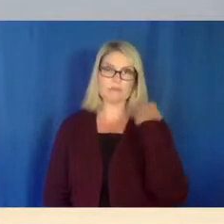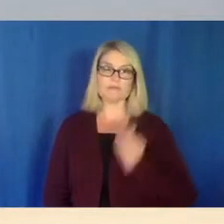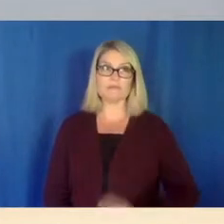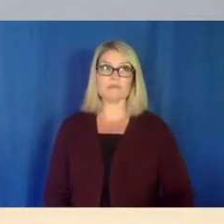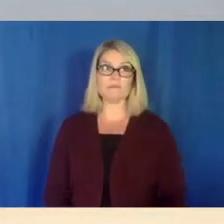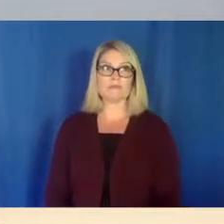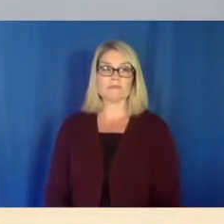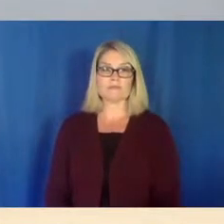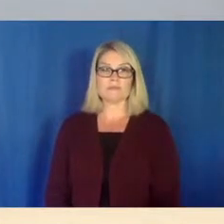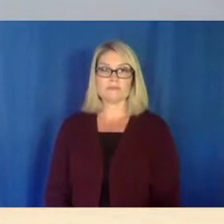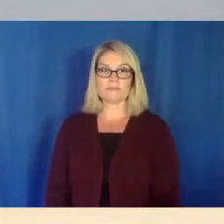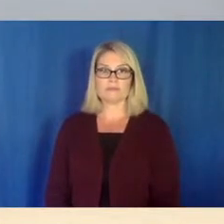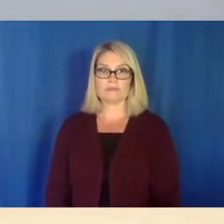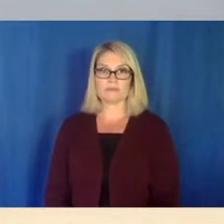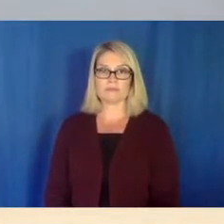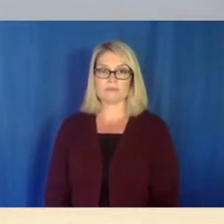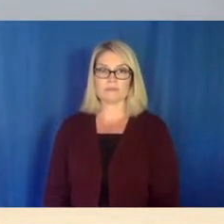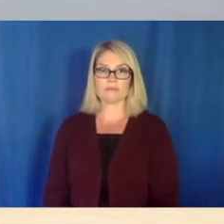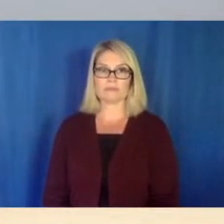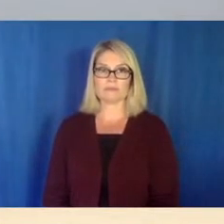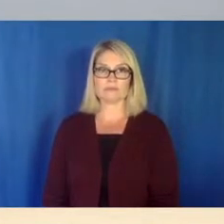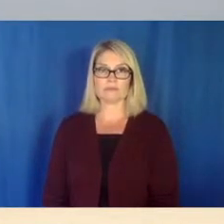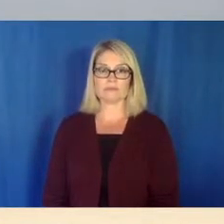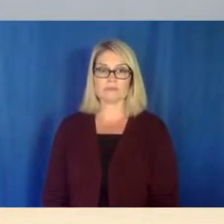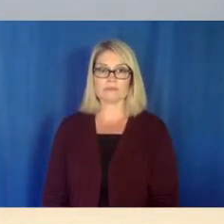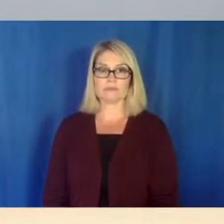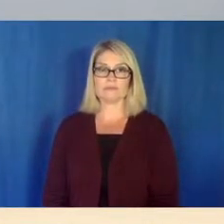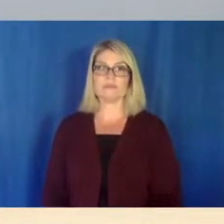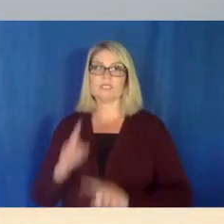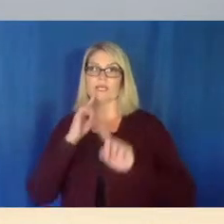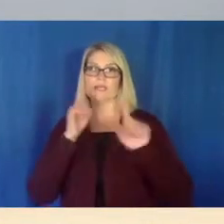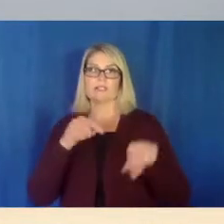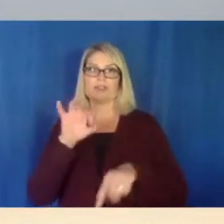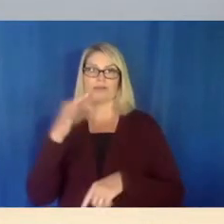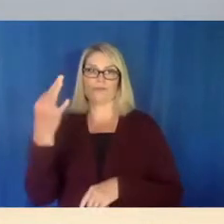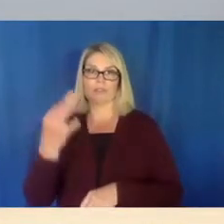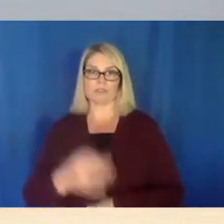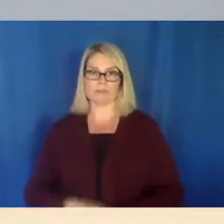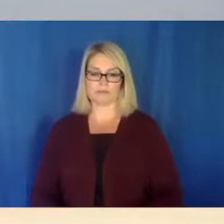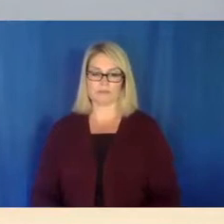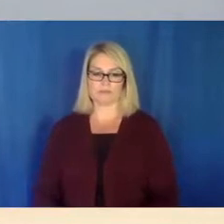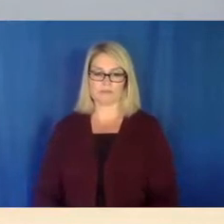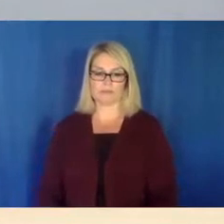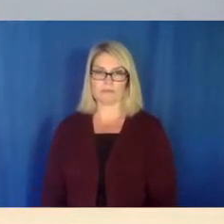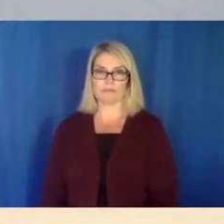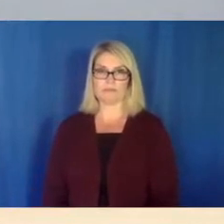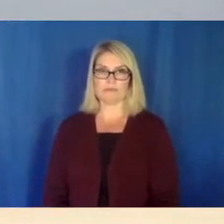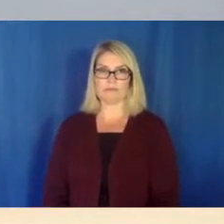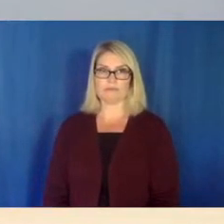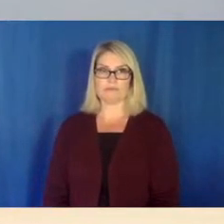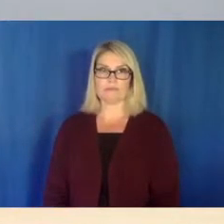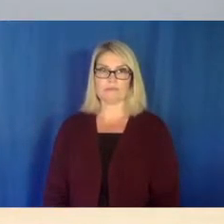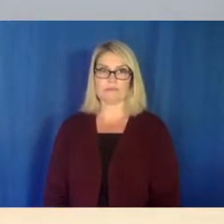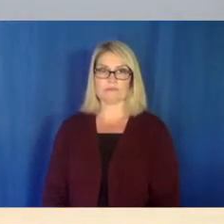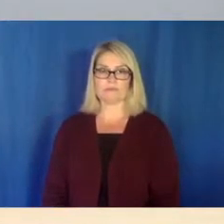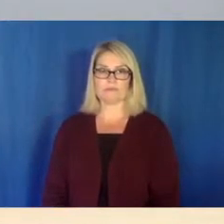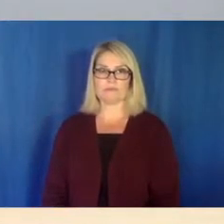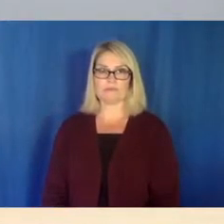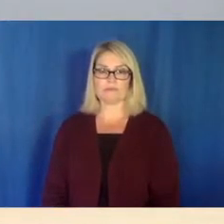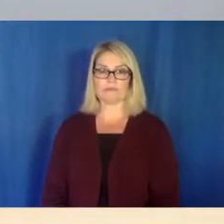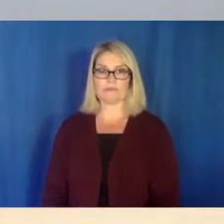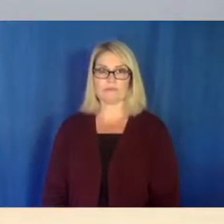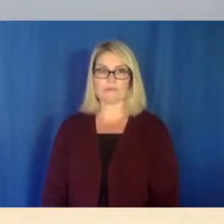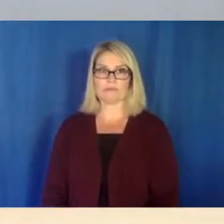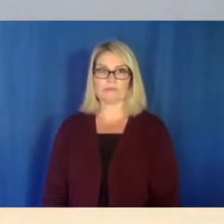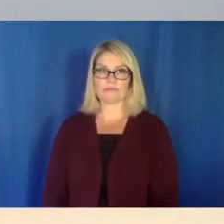assez confiante? Bonjour, Gabrielle. Alors, je ne sais pas si c'est confiance, mais